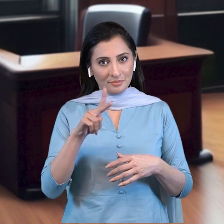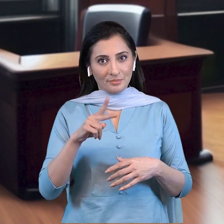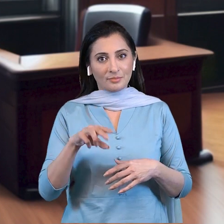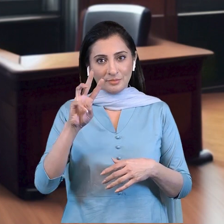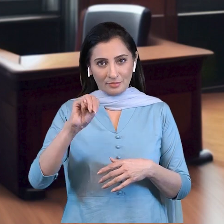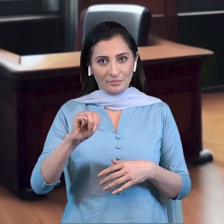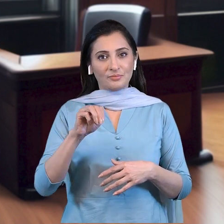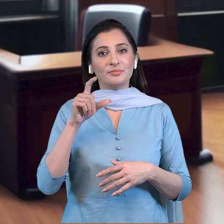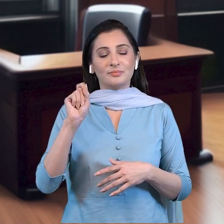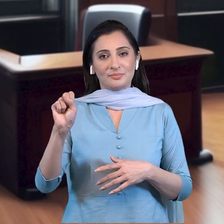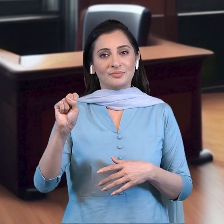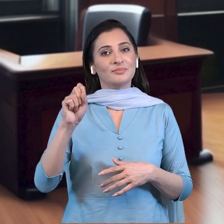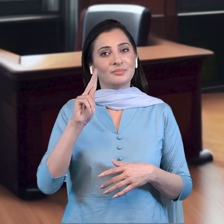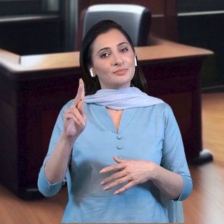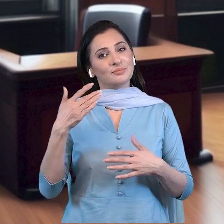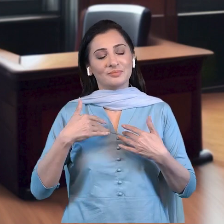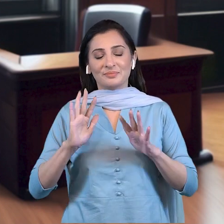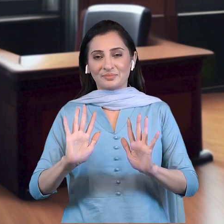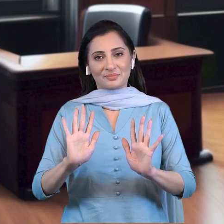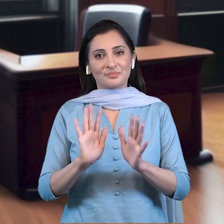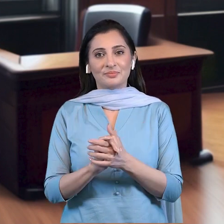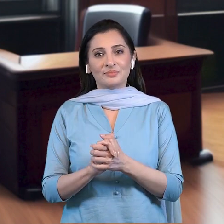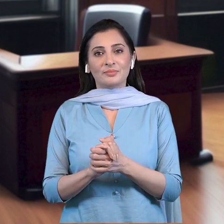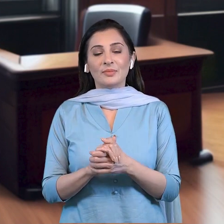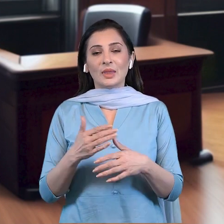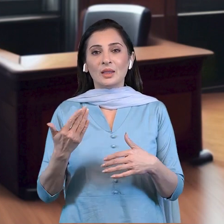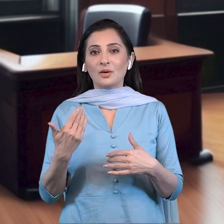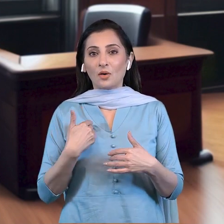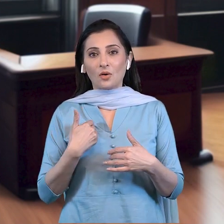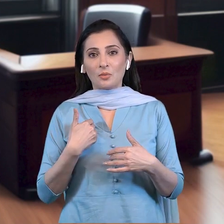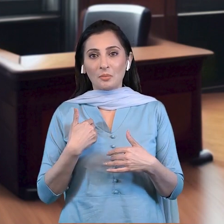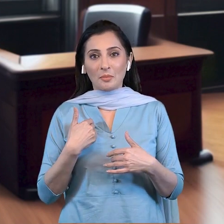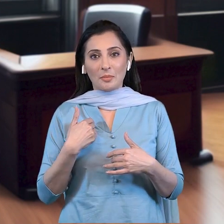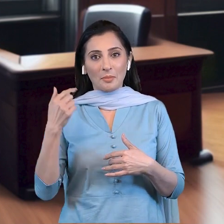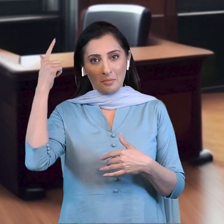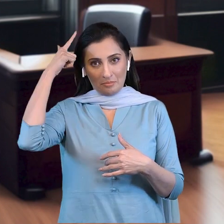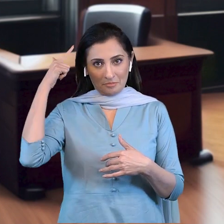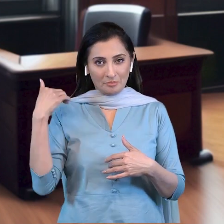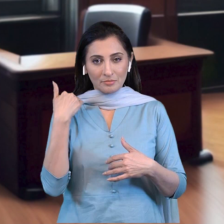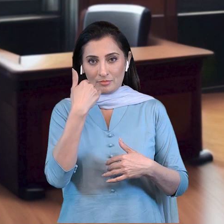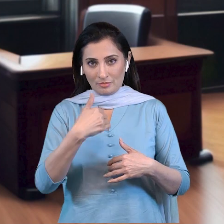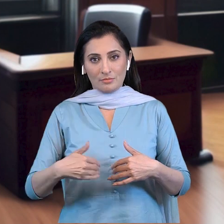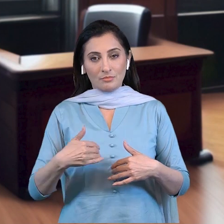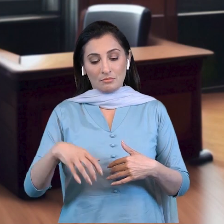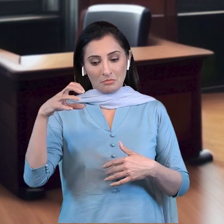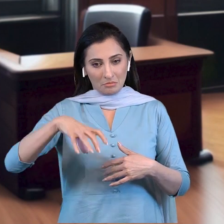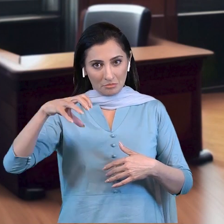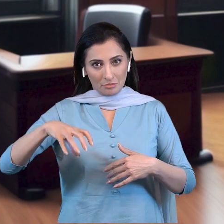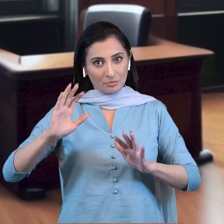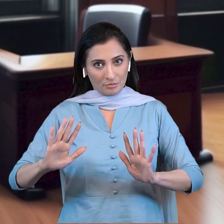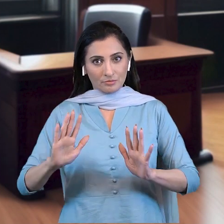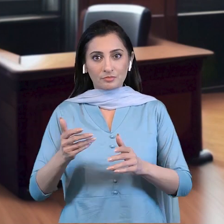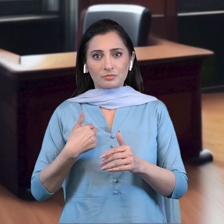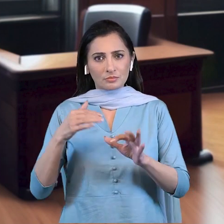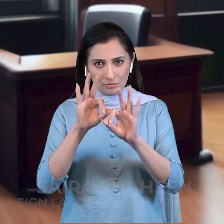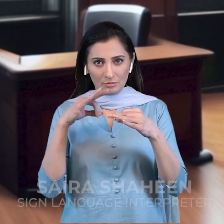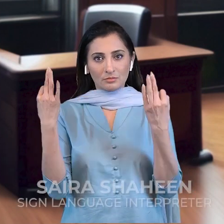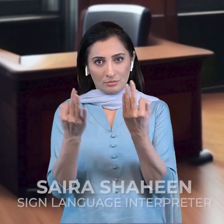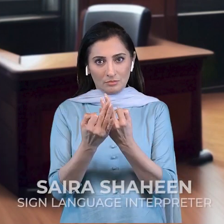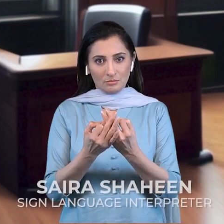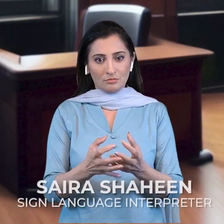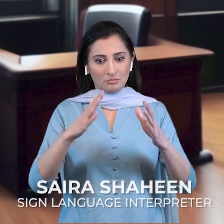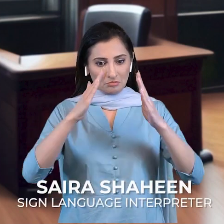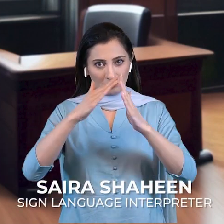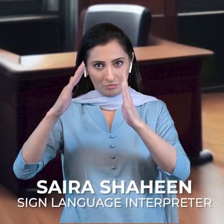میرا نام محمد شاہ نواز خان ہے۔ میں ایک سول ٹرائل لائر ہوں جو کہ فیملی